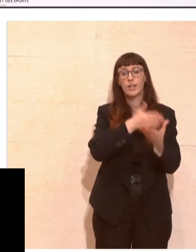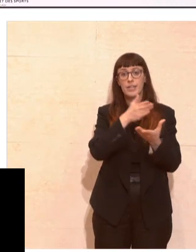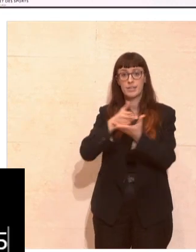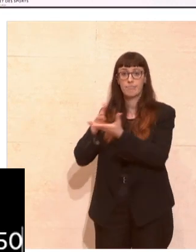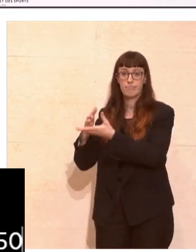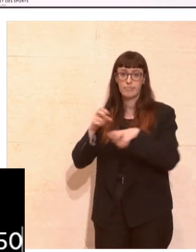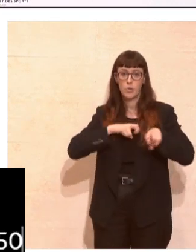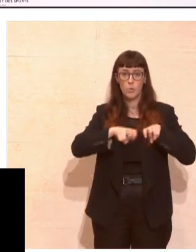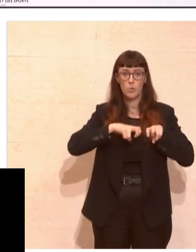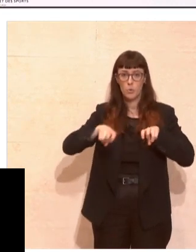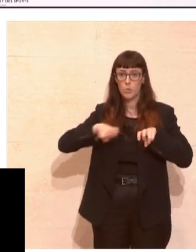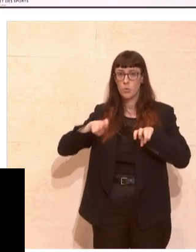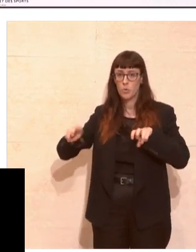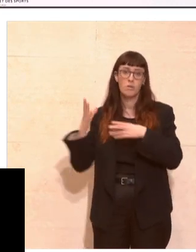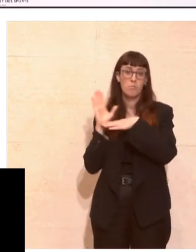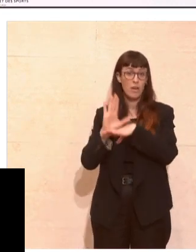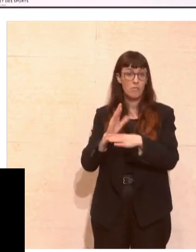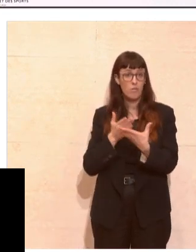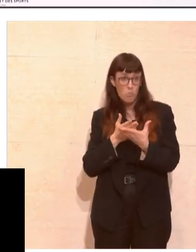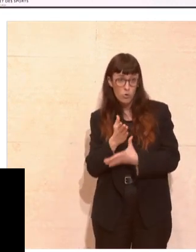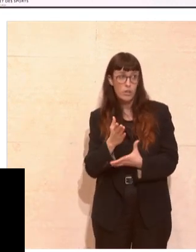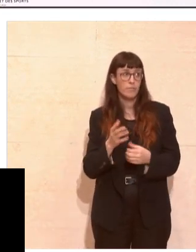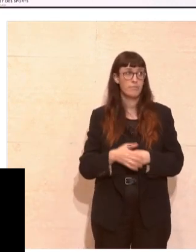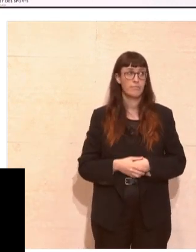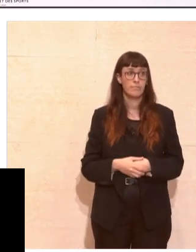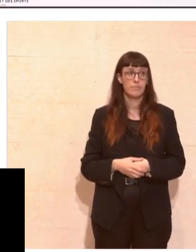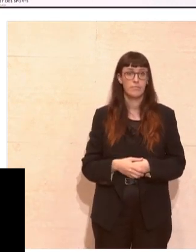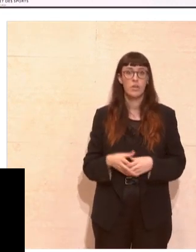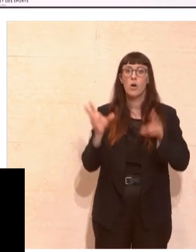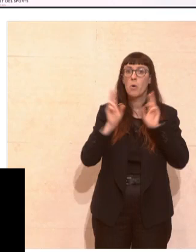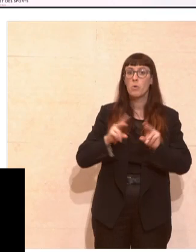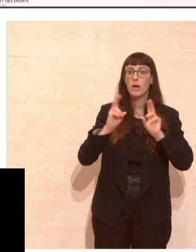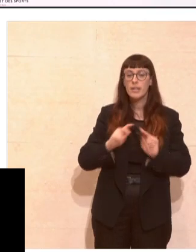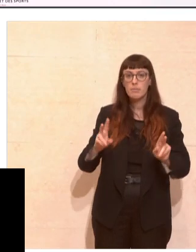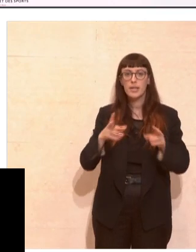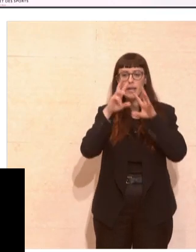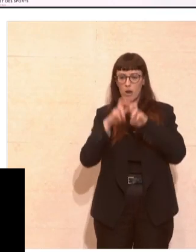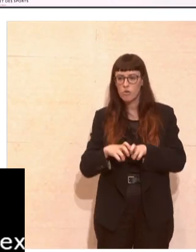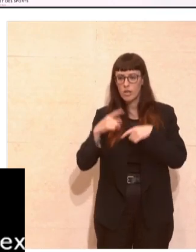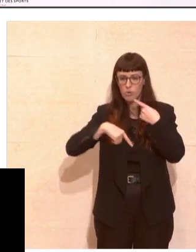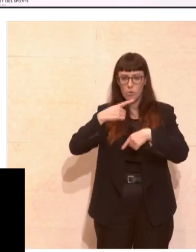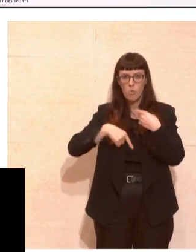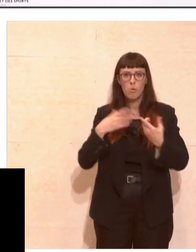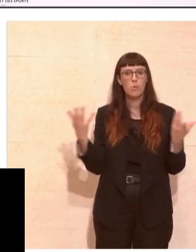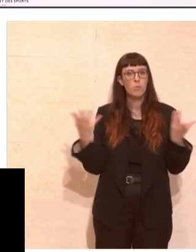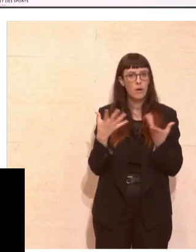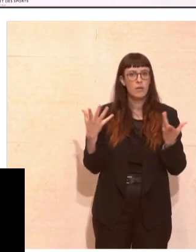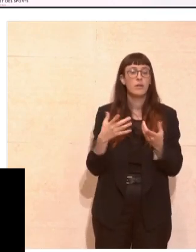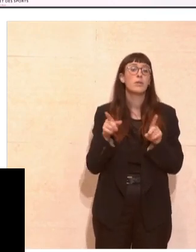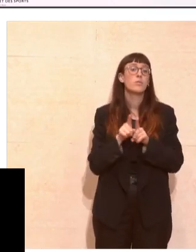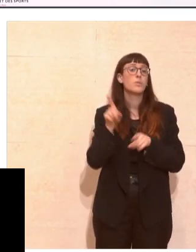Genève et on a été de leur parler du projet. On leur a fait une petite explication sur qu'est-ce que c'était le sommeil, en quoi consistait le